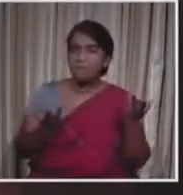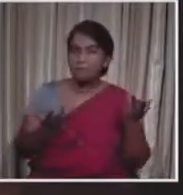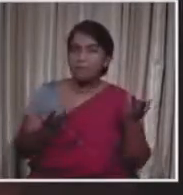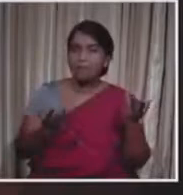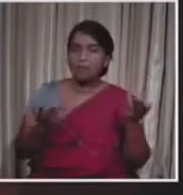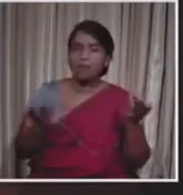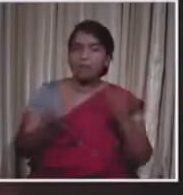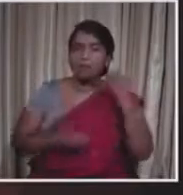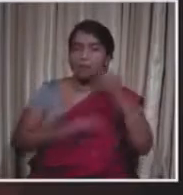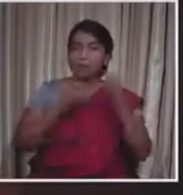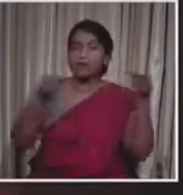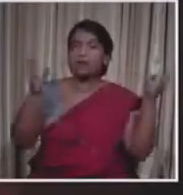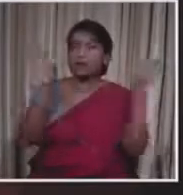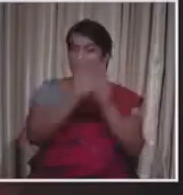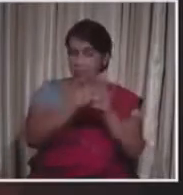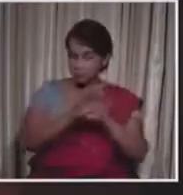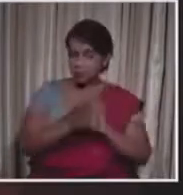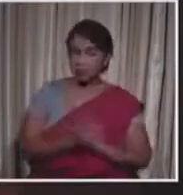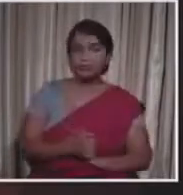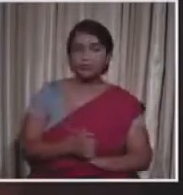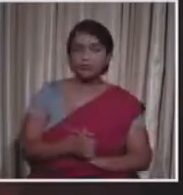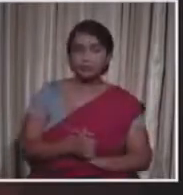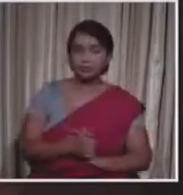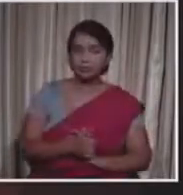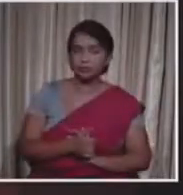ත්‍රිපෝෂ කර්මාන්ත ශාලාව වැහිලා.